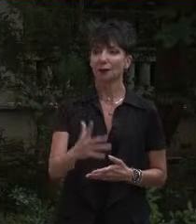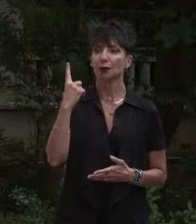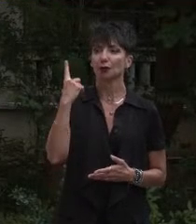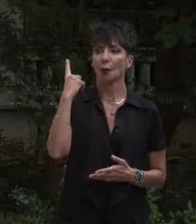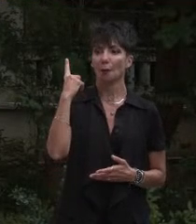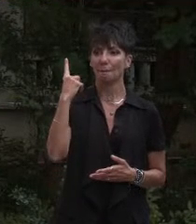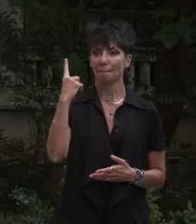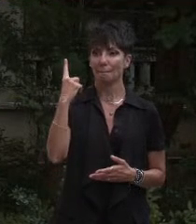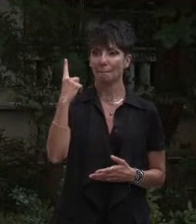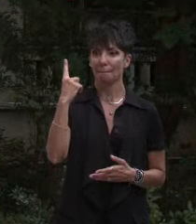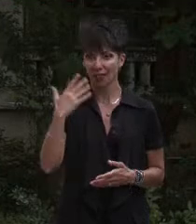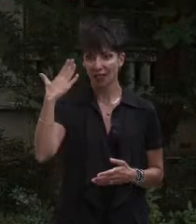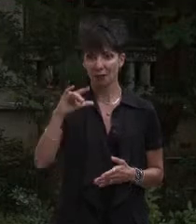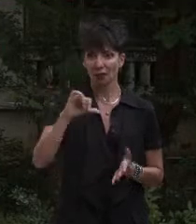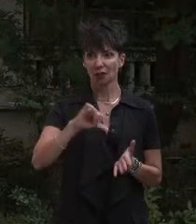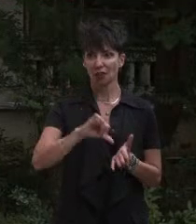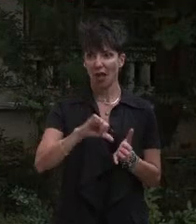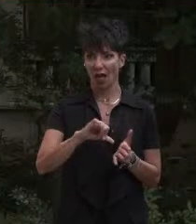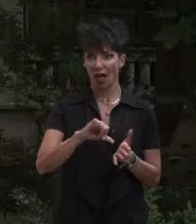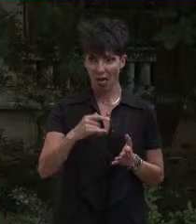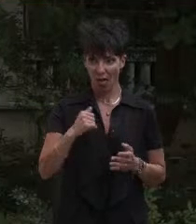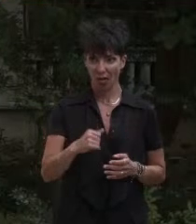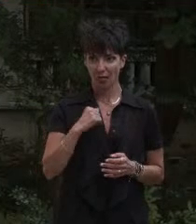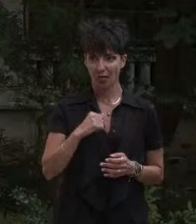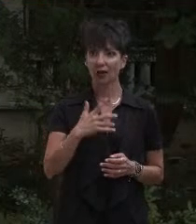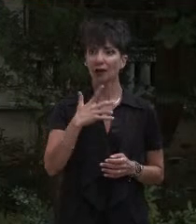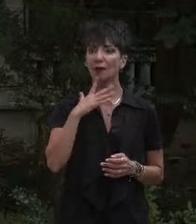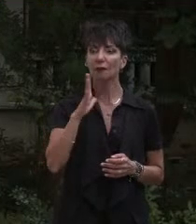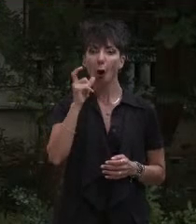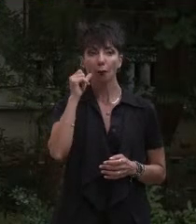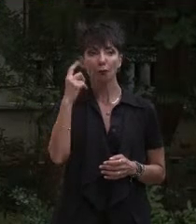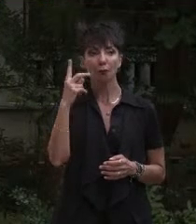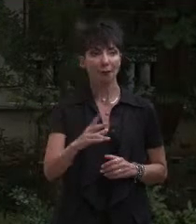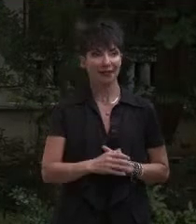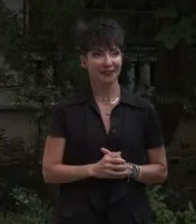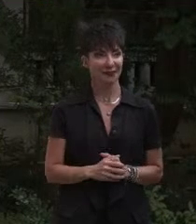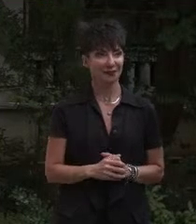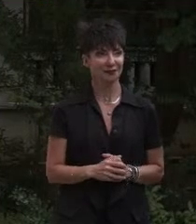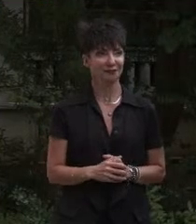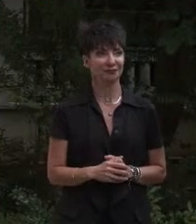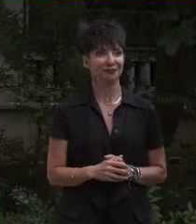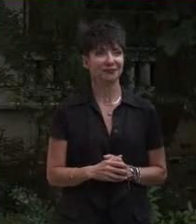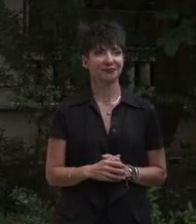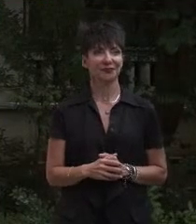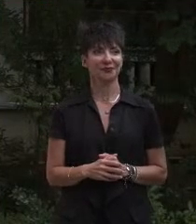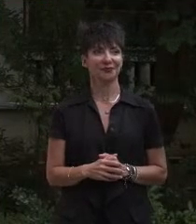Αθηνών, η Τσιούμα Ελένη θα παραλάβει τον έπαινο ο πατέρας της, Τσιούμας Δημήτριος.